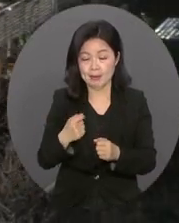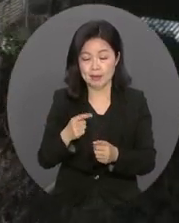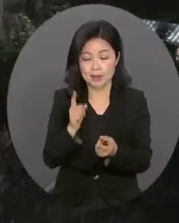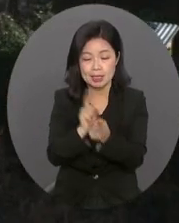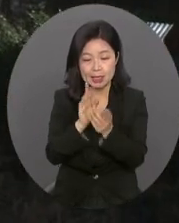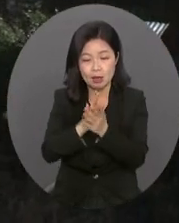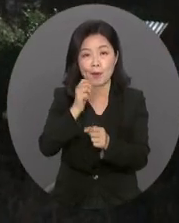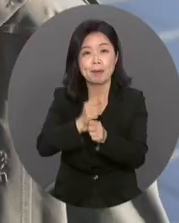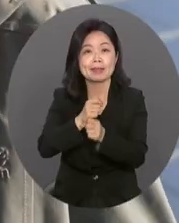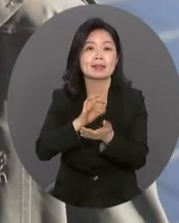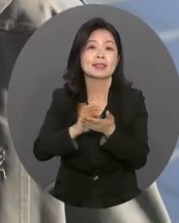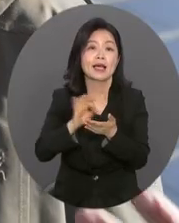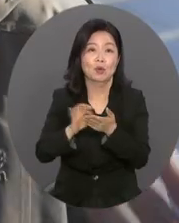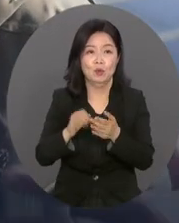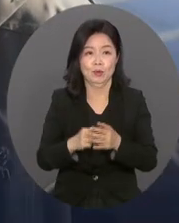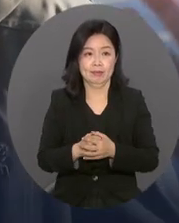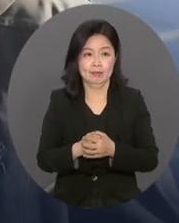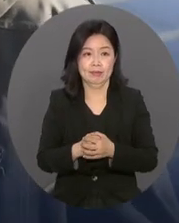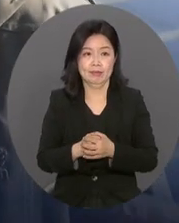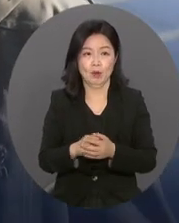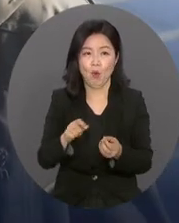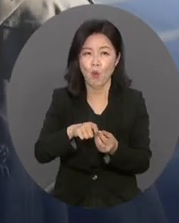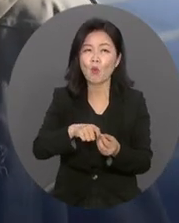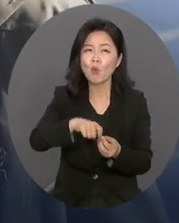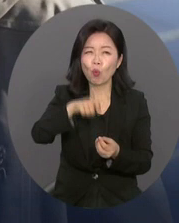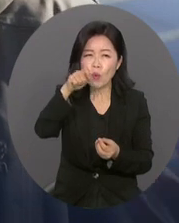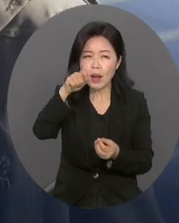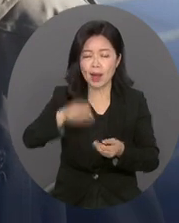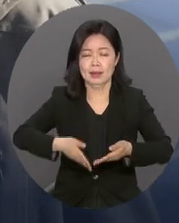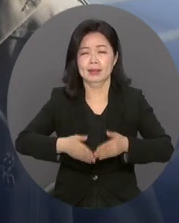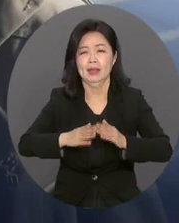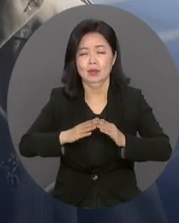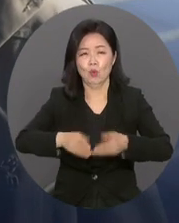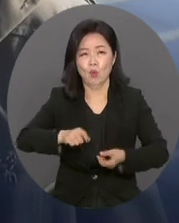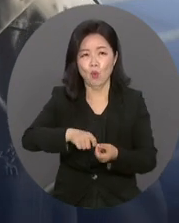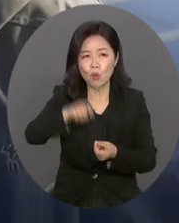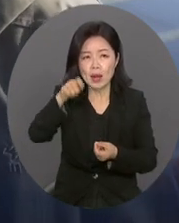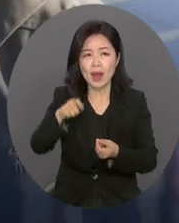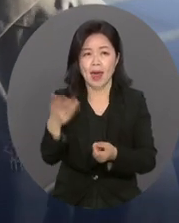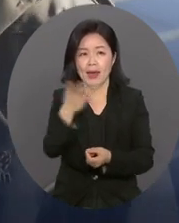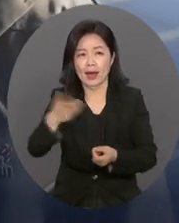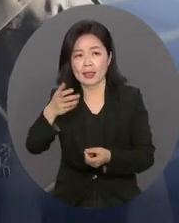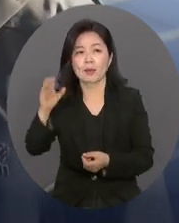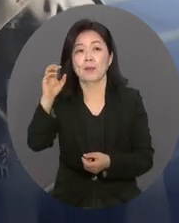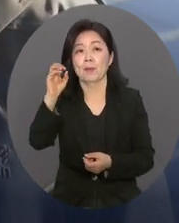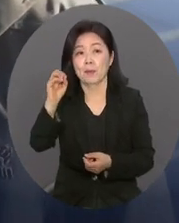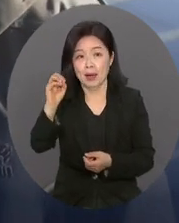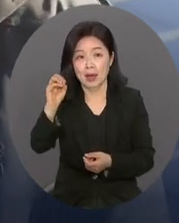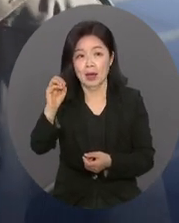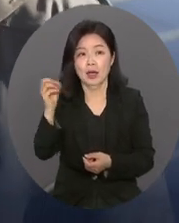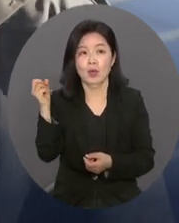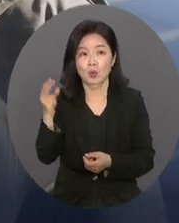실천합니다. Bedeutet auch, alte Gebäude müssen null Emissionen werden oder hochenergieeffizient. Die Industrie